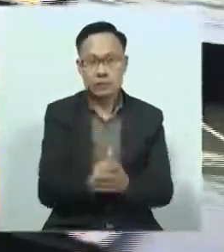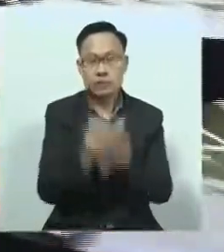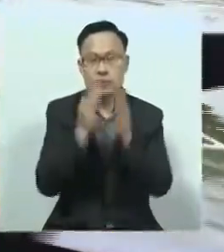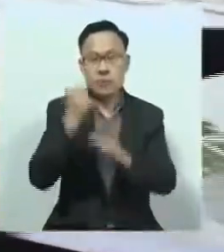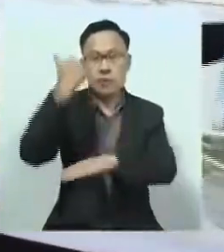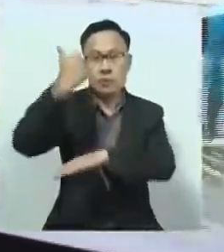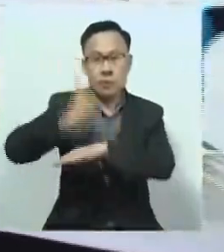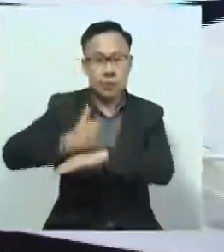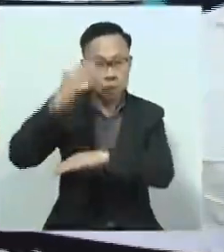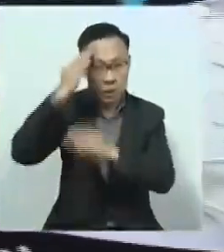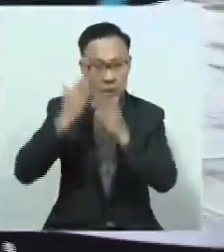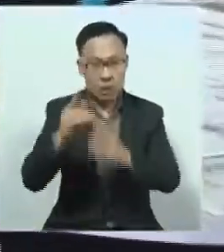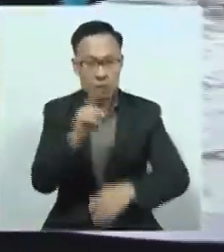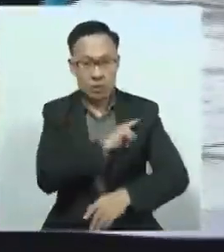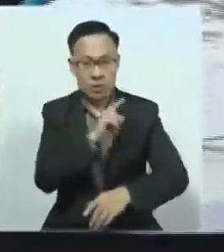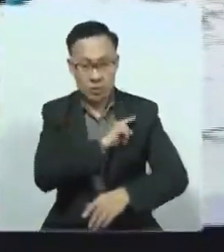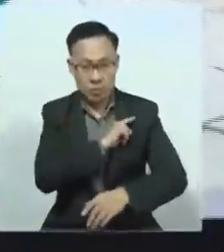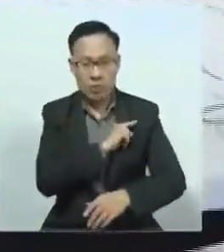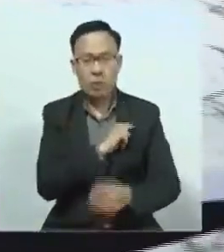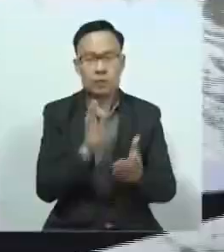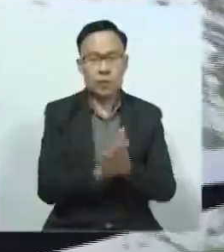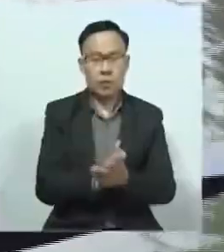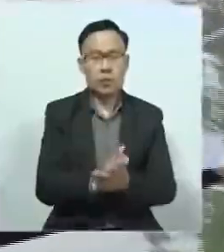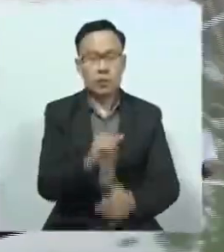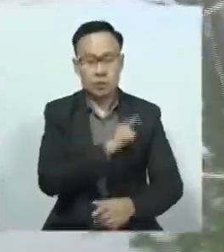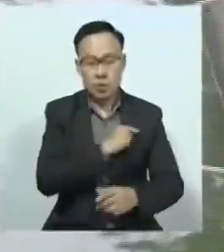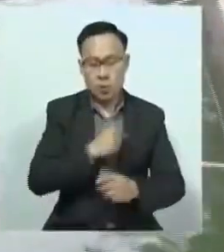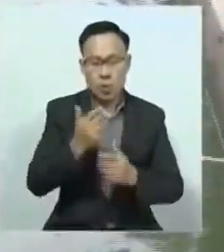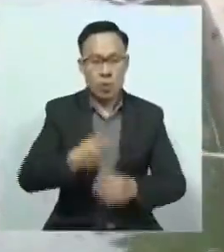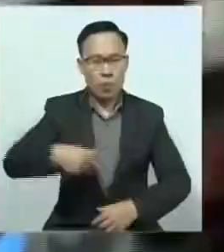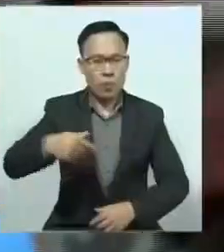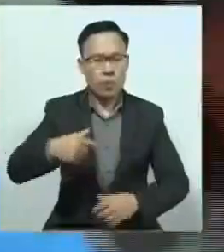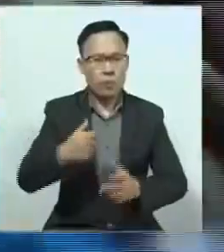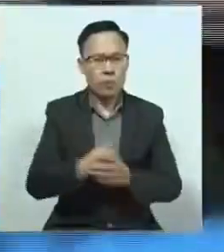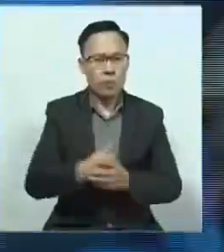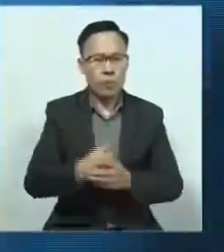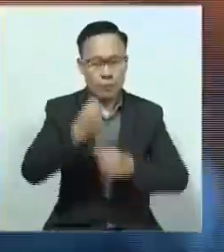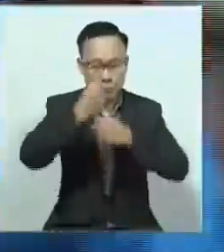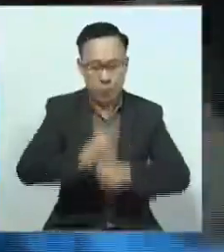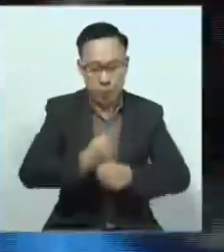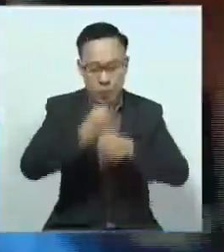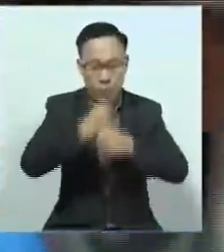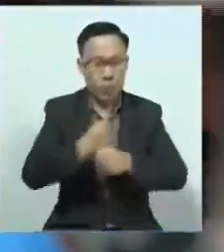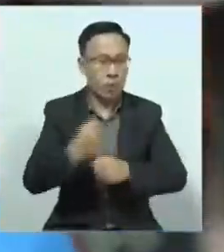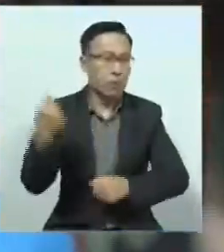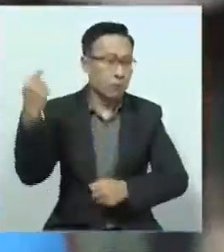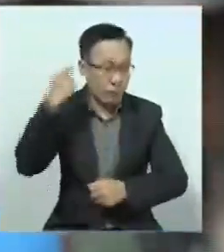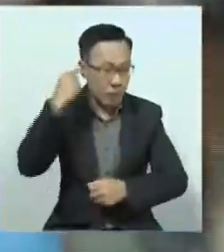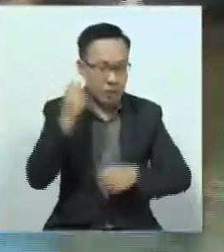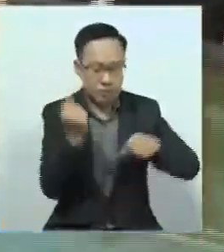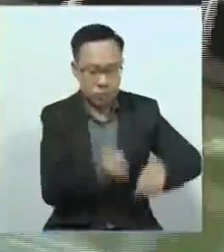ายเรือบังคับท้ายเรือสำรวจหาจังหวะอะไรพวกนี้ครับนะคือข้าราชการประจำอันที่